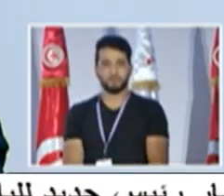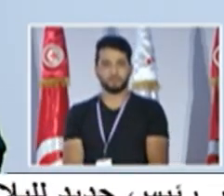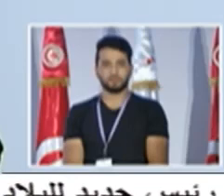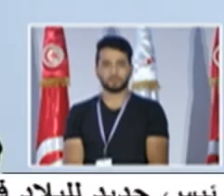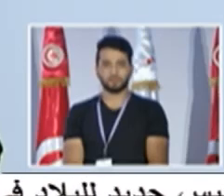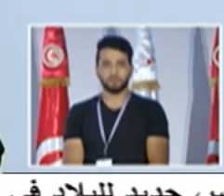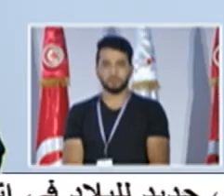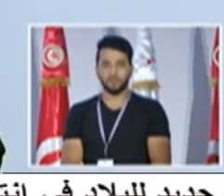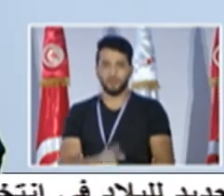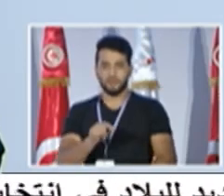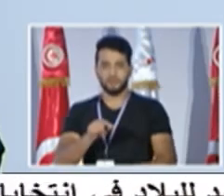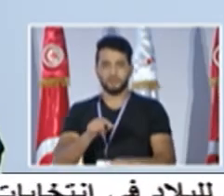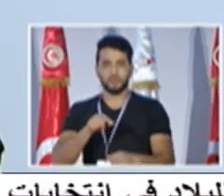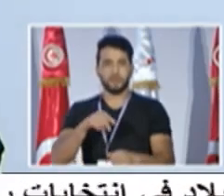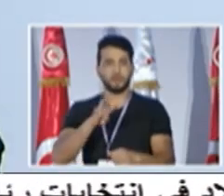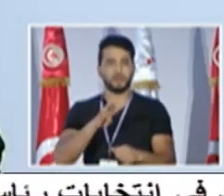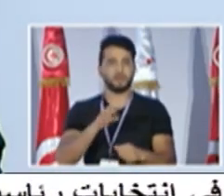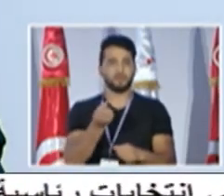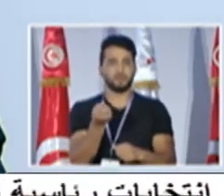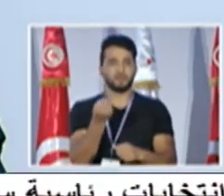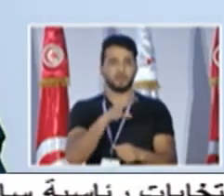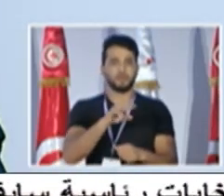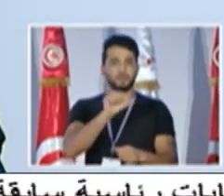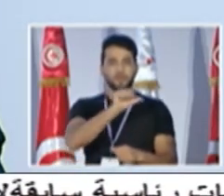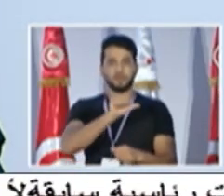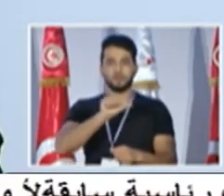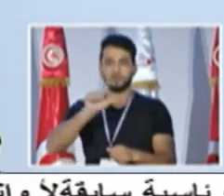4 567